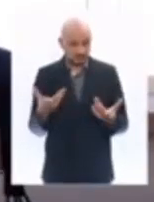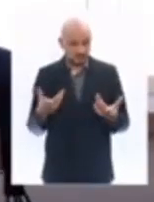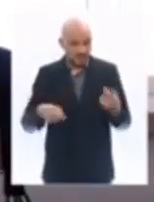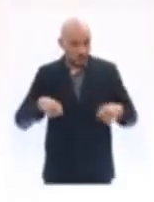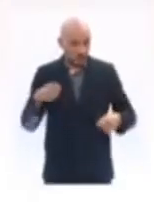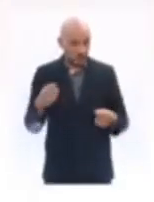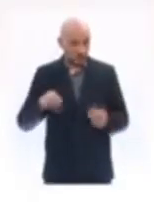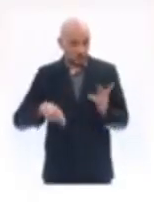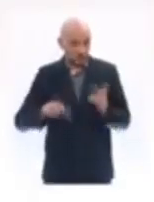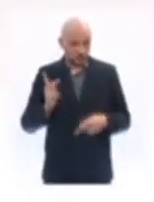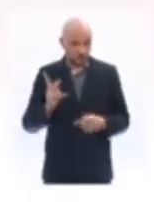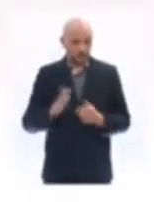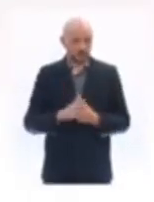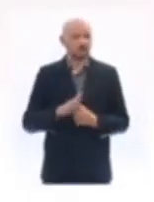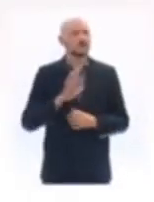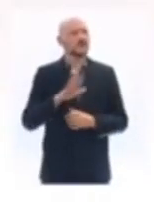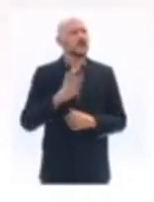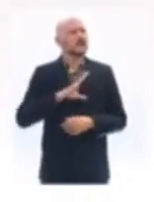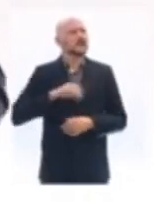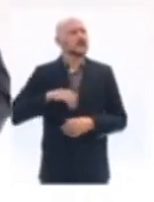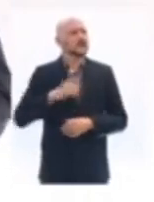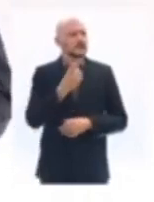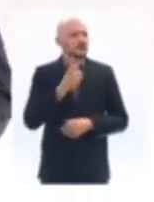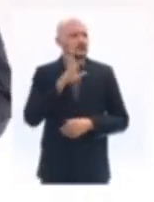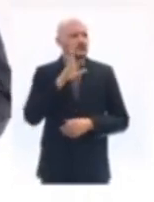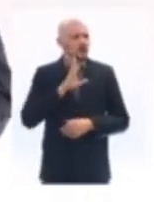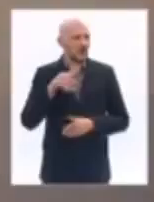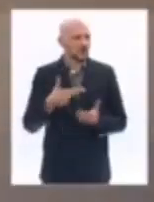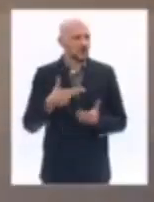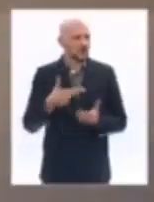déconfinement à partir de...